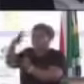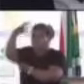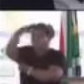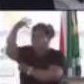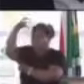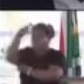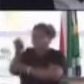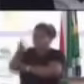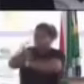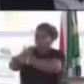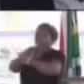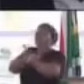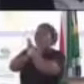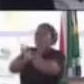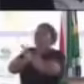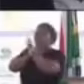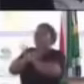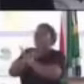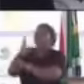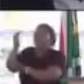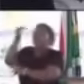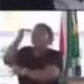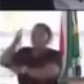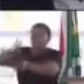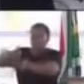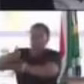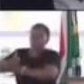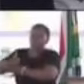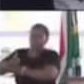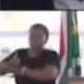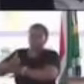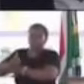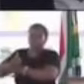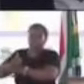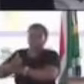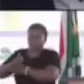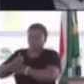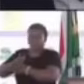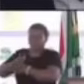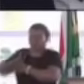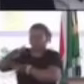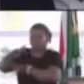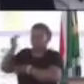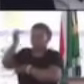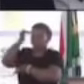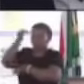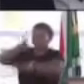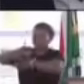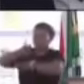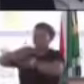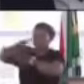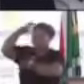esho umdlokombane bayawazi umsebenzi umdlokombane ayebathume wona